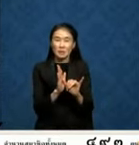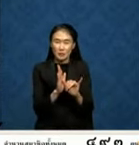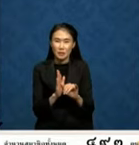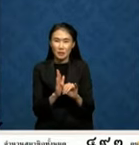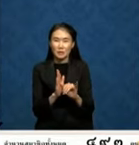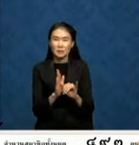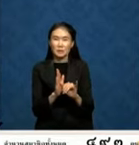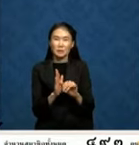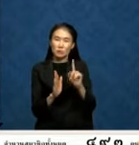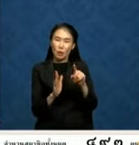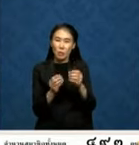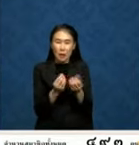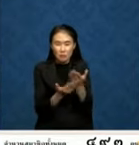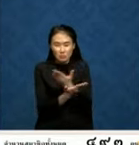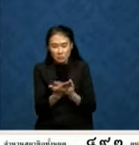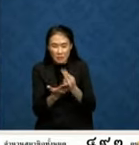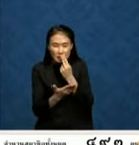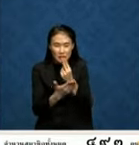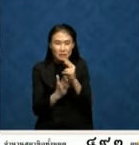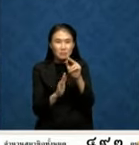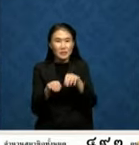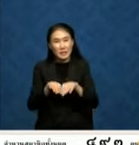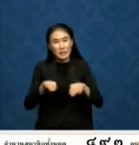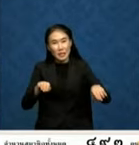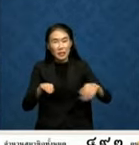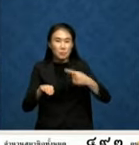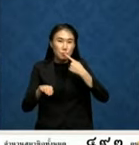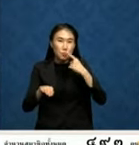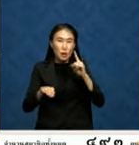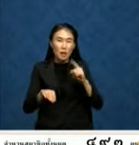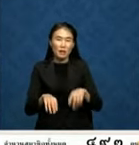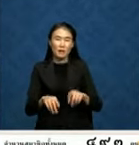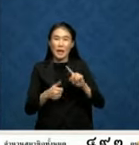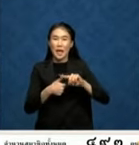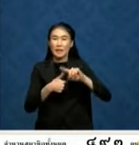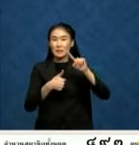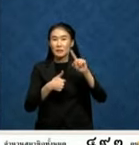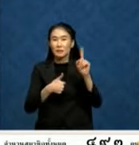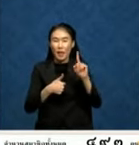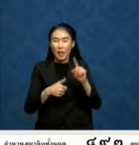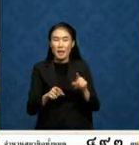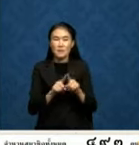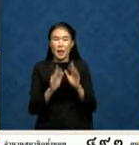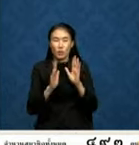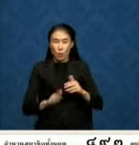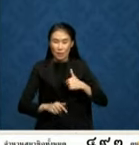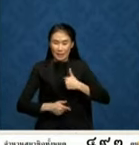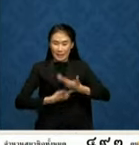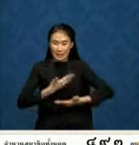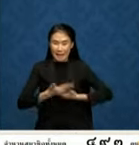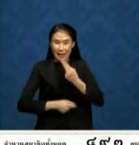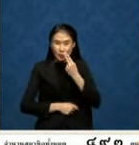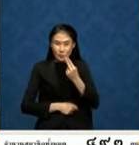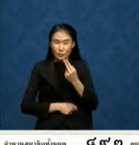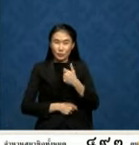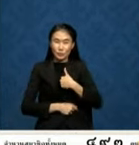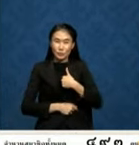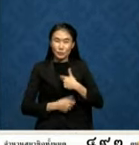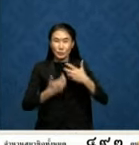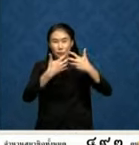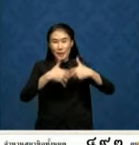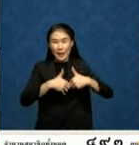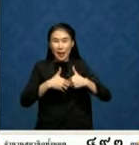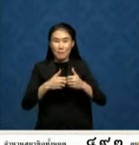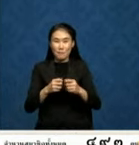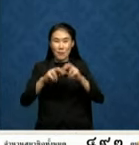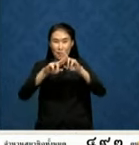พช.เนี่ยมาวางหลักวางกฎเกณฑ์นะครับว่าอันที่หนึ่งก็คือในส่วนของผู้ใช้เนี่ยคือส่วนที่เป็นอุตสาหกรรมขนาด